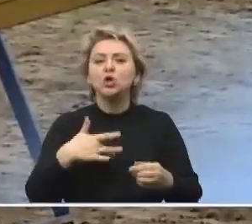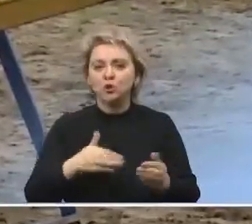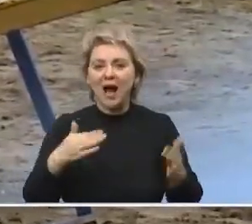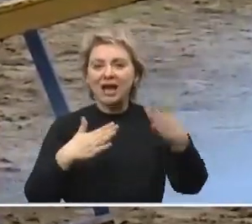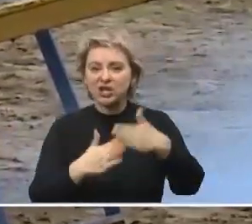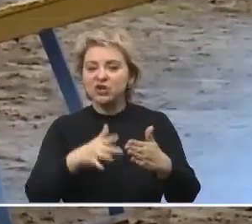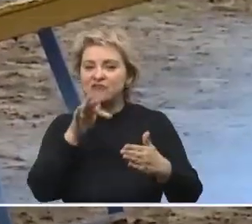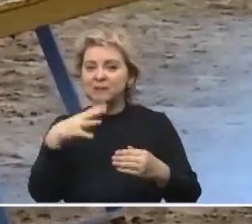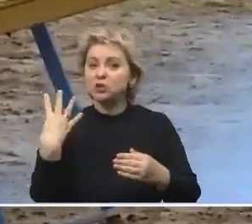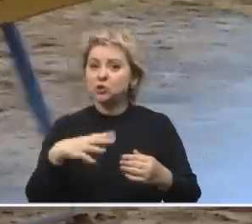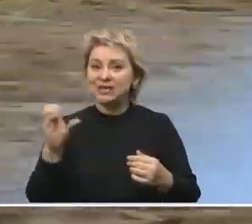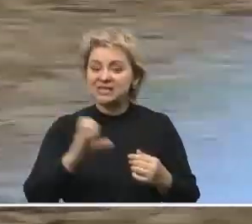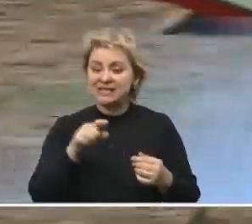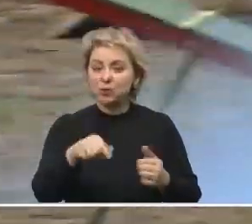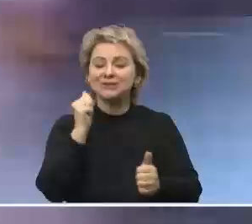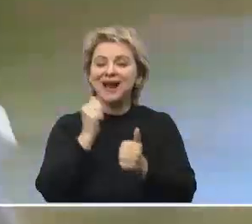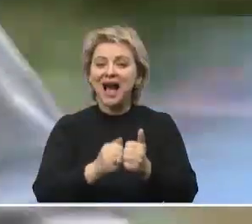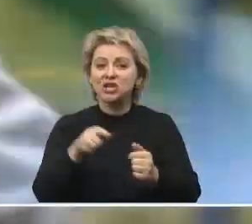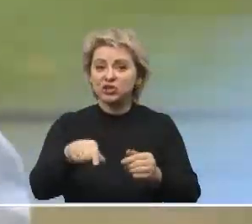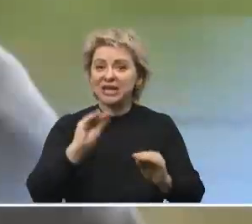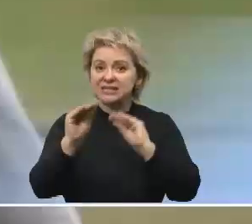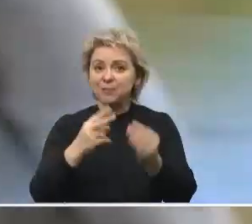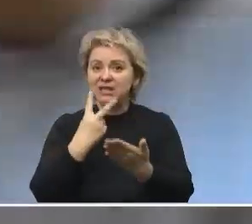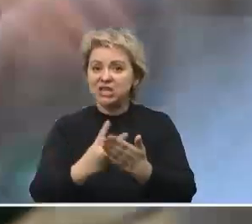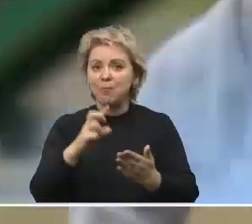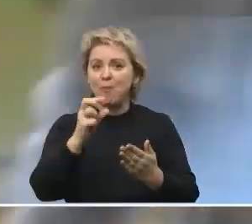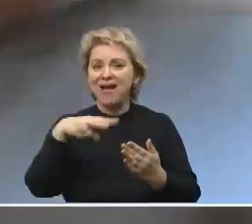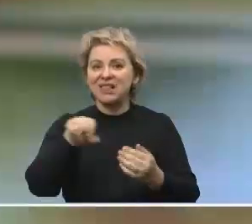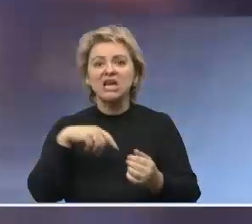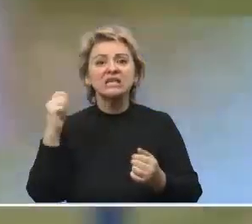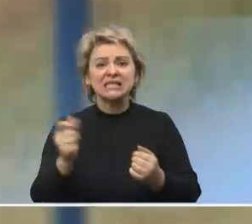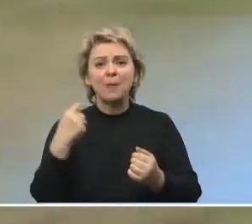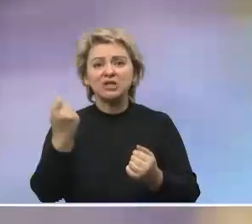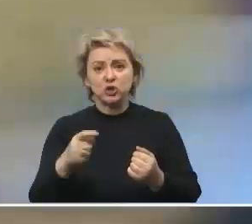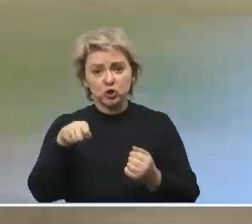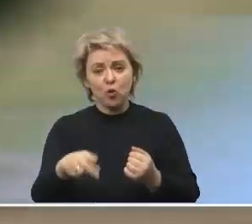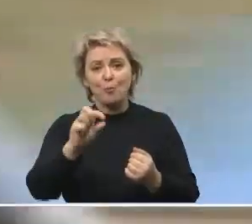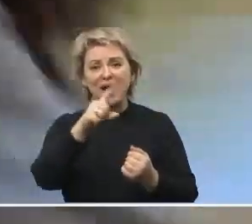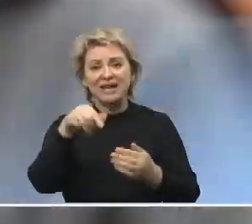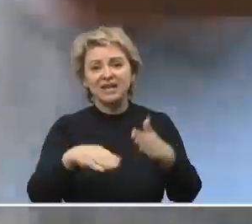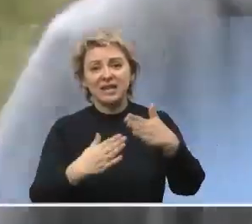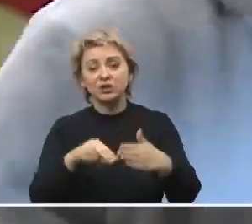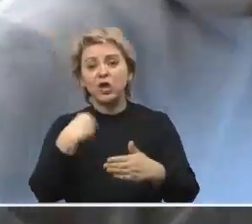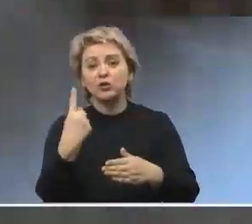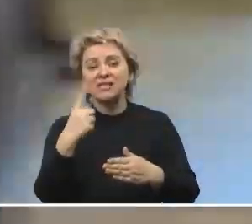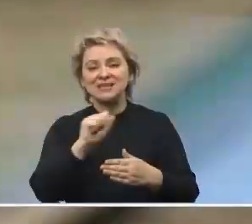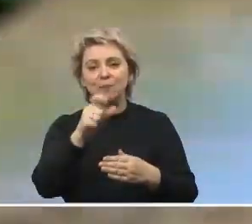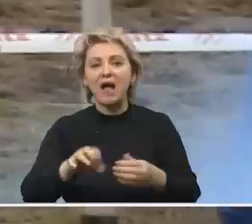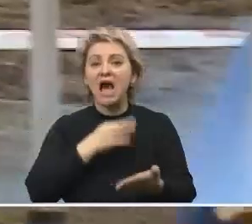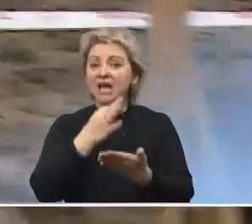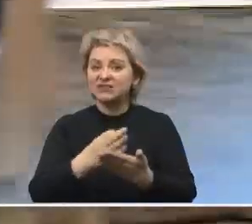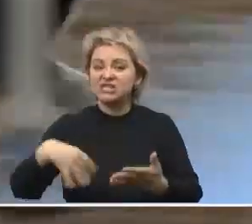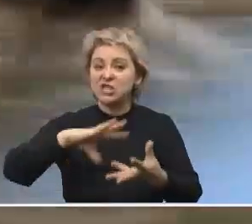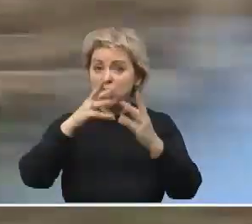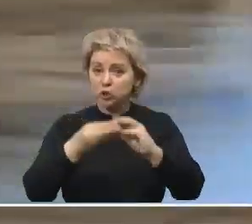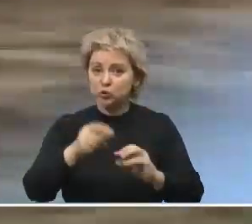ограничение по времени – 40 секунд. И каждый снаряд оценивается баллами. Самый дешевый барьер – за него дают всего балл. И вся ответственность за